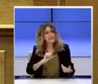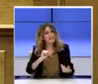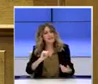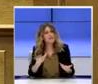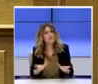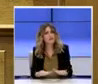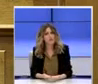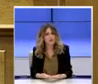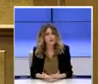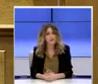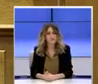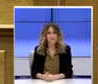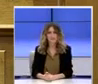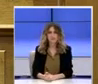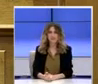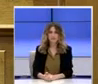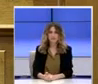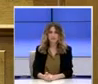με επίγνωση των στιγμών,